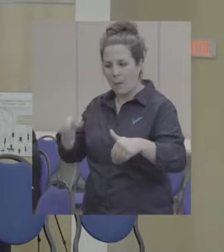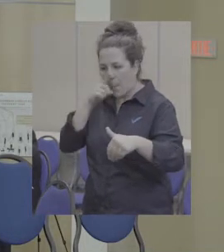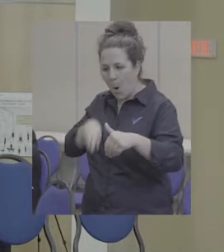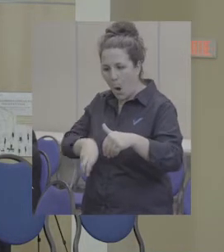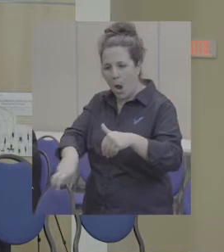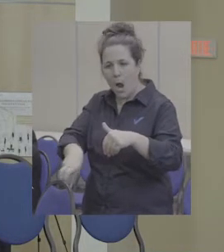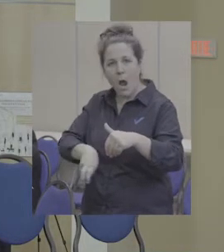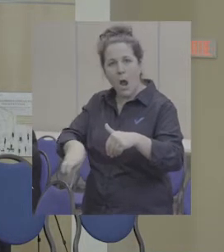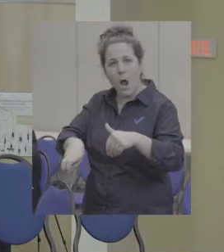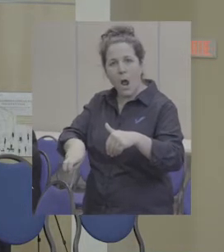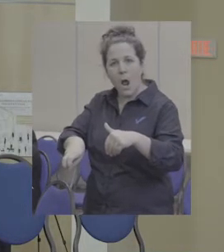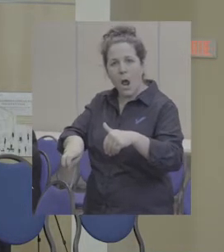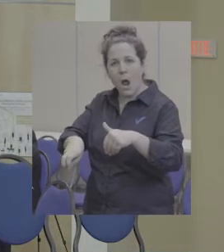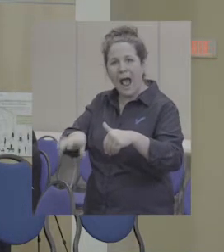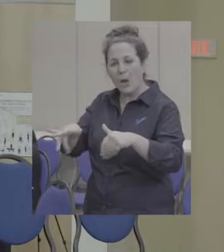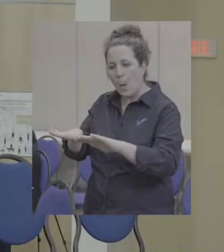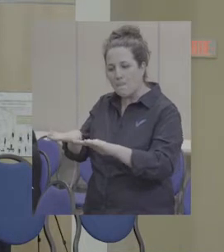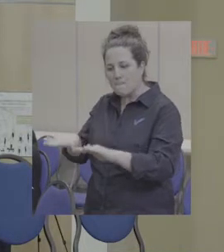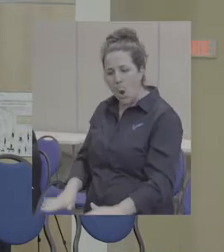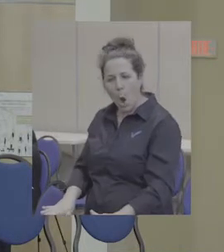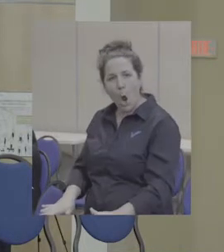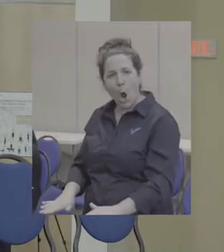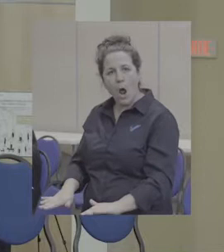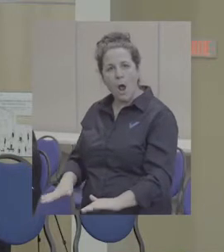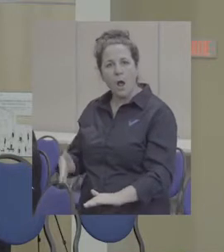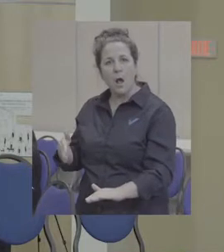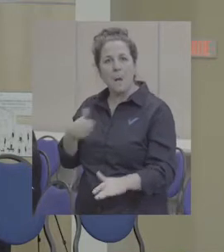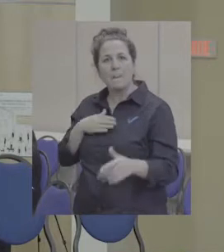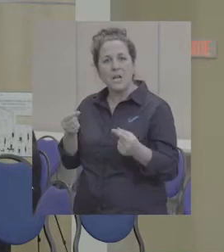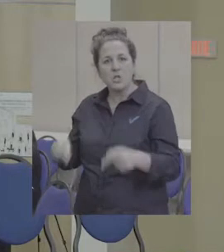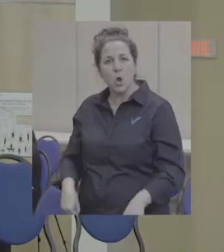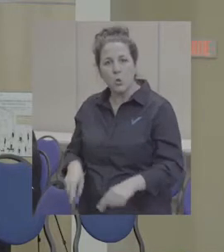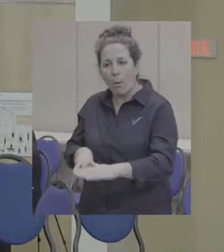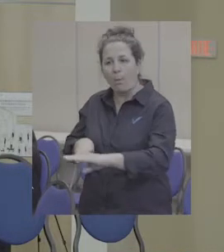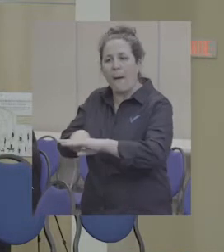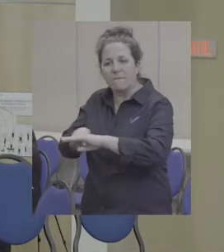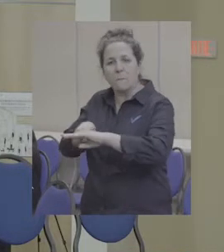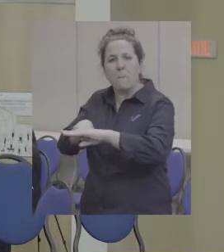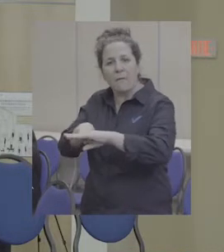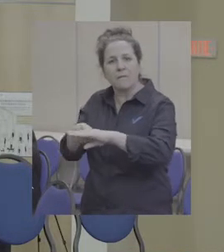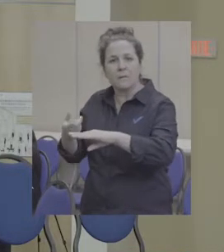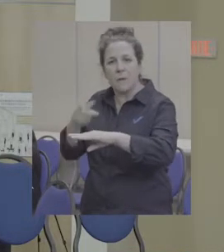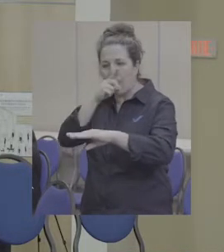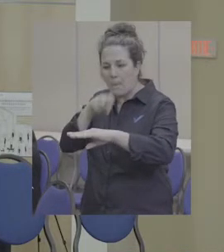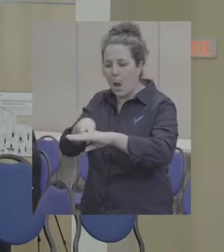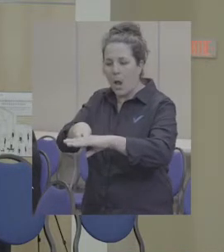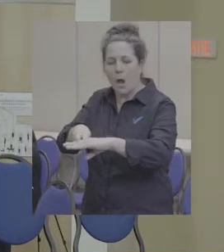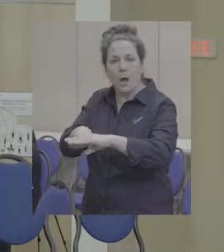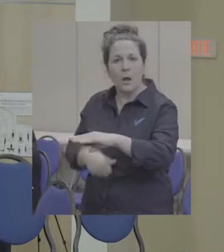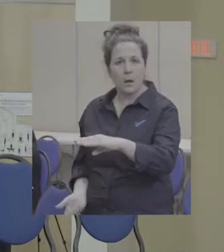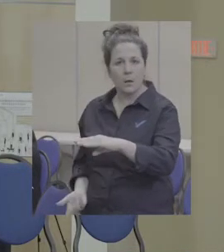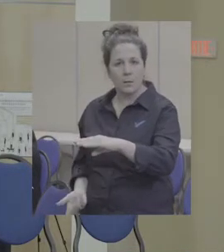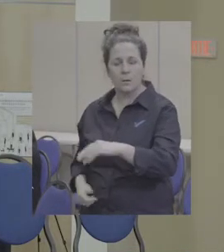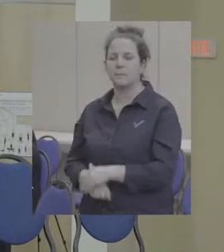l'évier est trop bas. Les genoux me frappent sur le